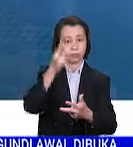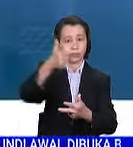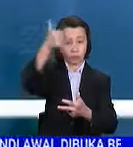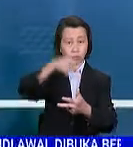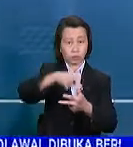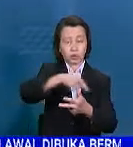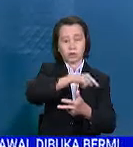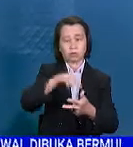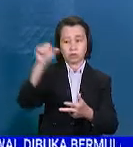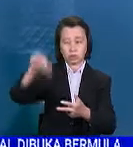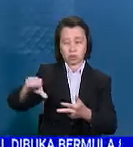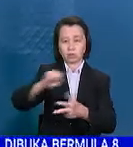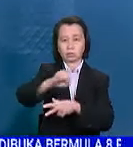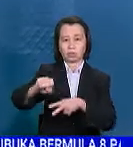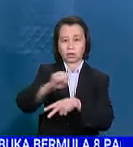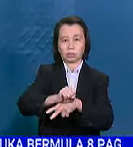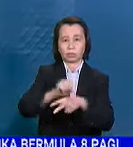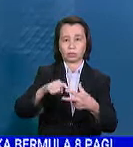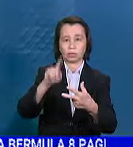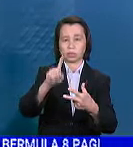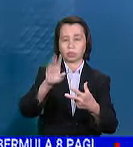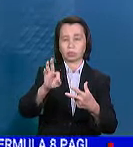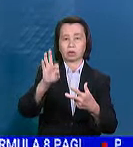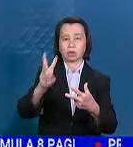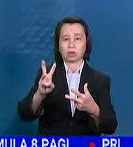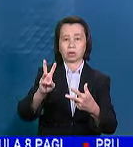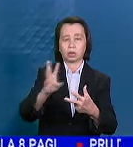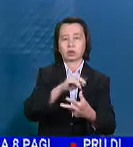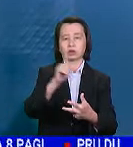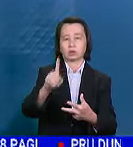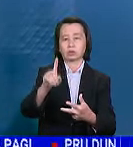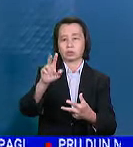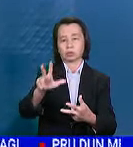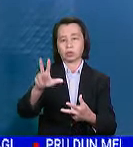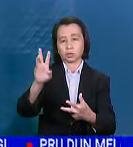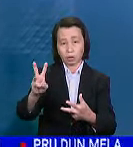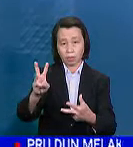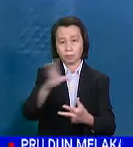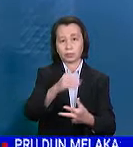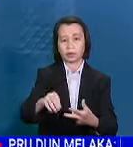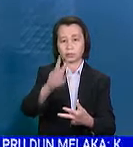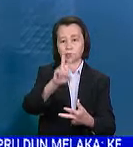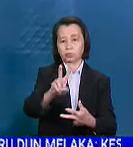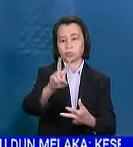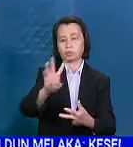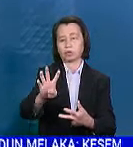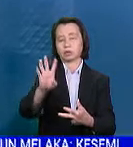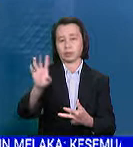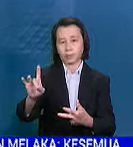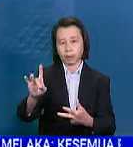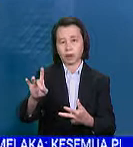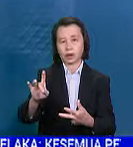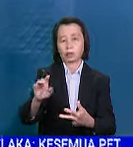juara selepas menewaskan Singapura 196 136 dan 248